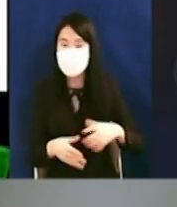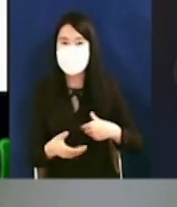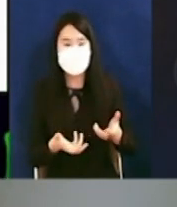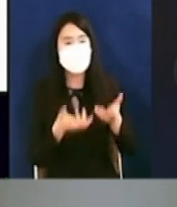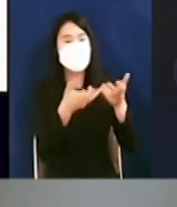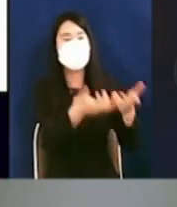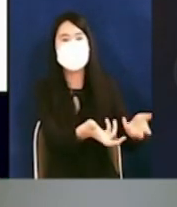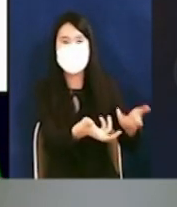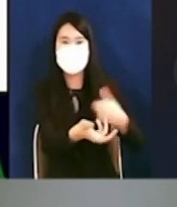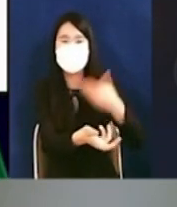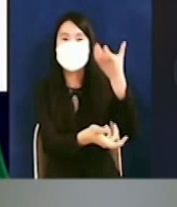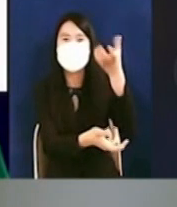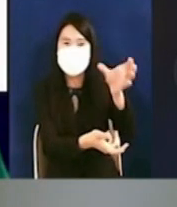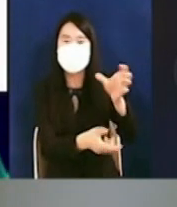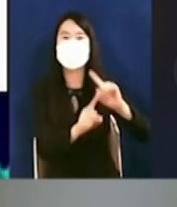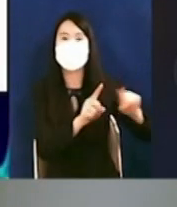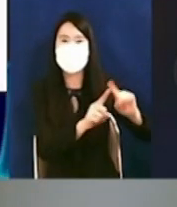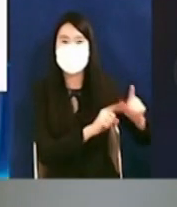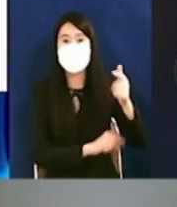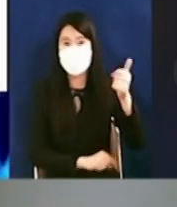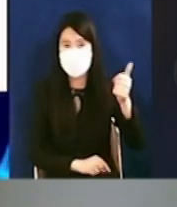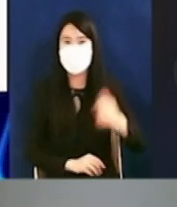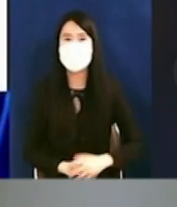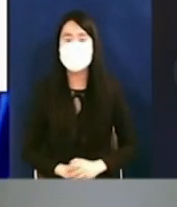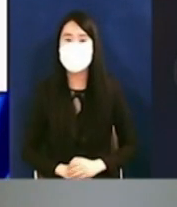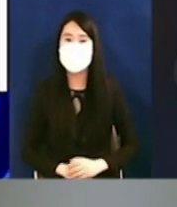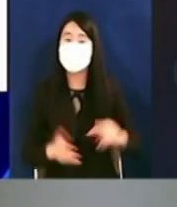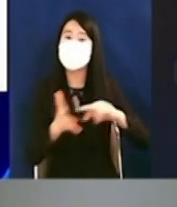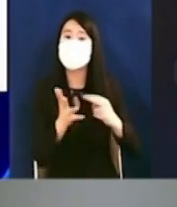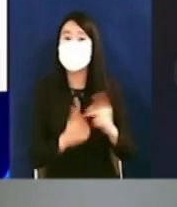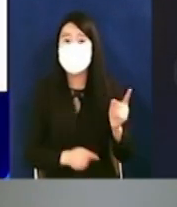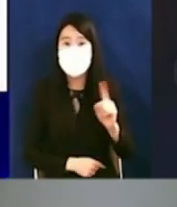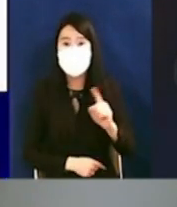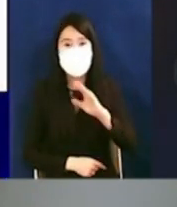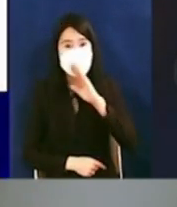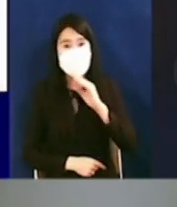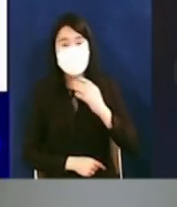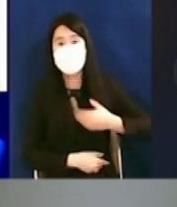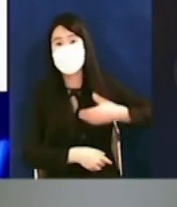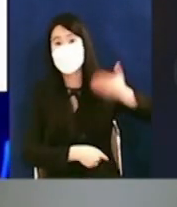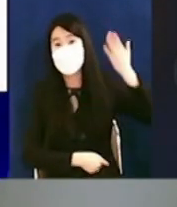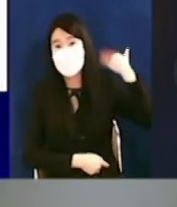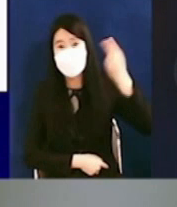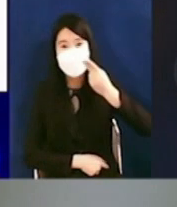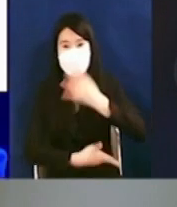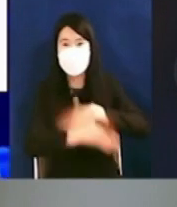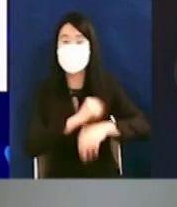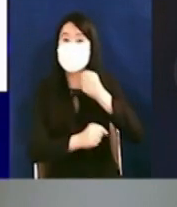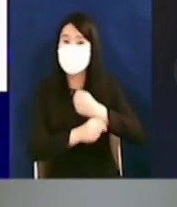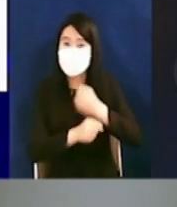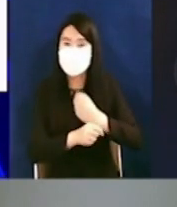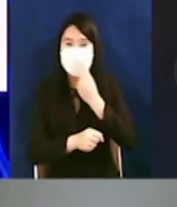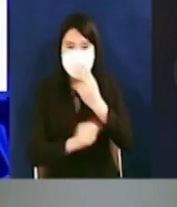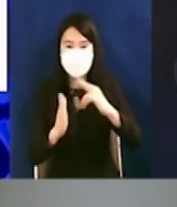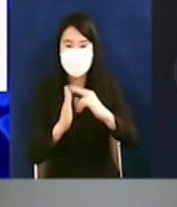การส่งกลับไปที่วารสารอีกนะคะนั่นก็แปลว่าเมื่อย้อนเข้าสู่แนวทางในการปฏิบัติสารส